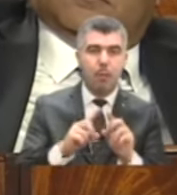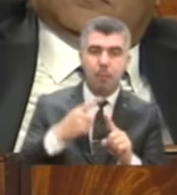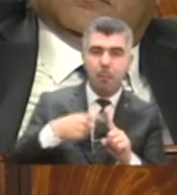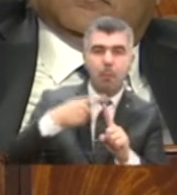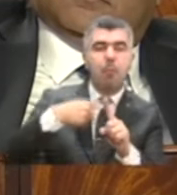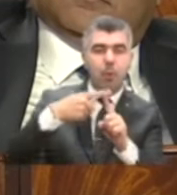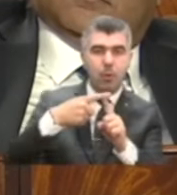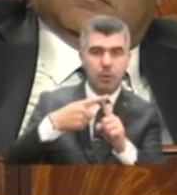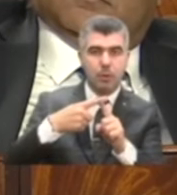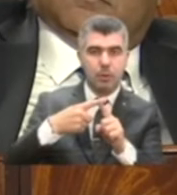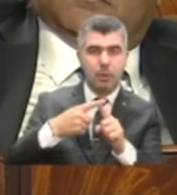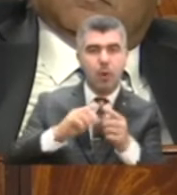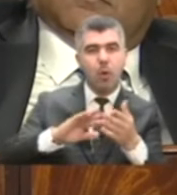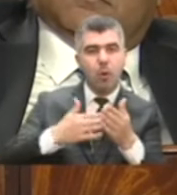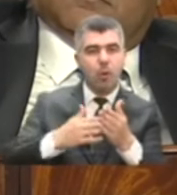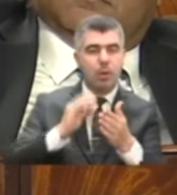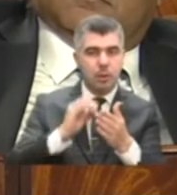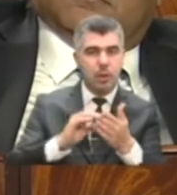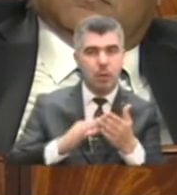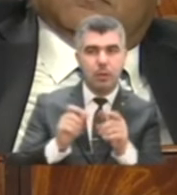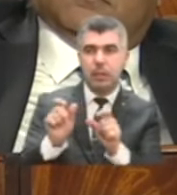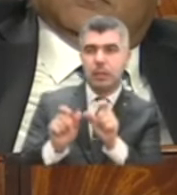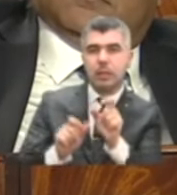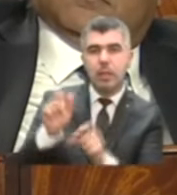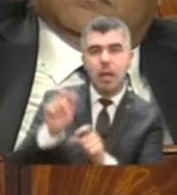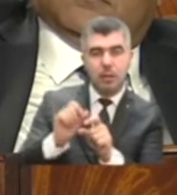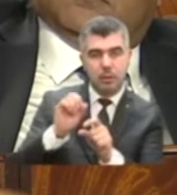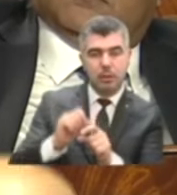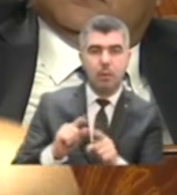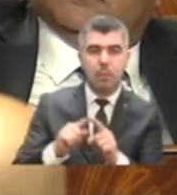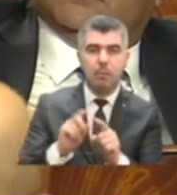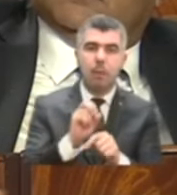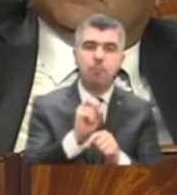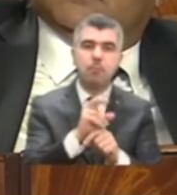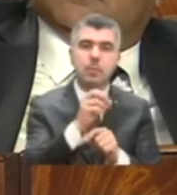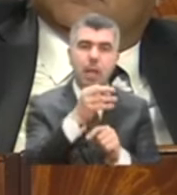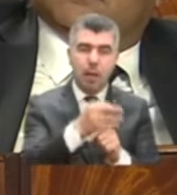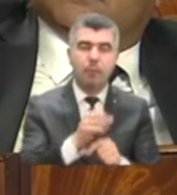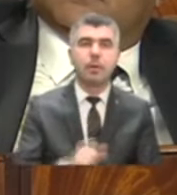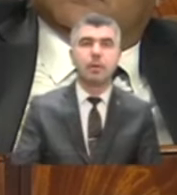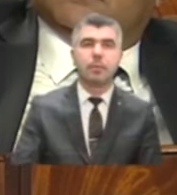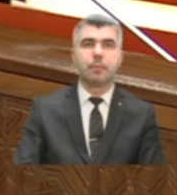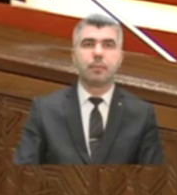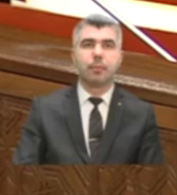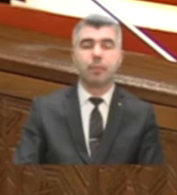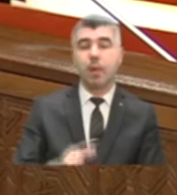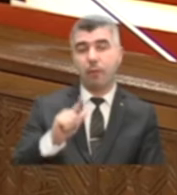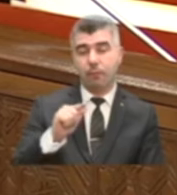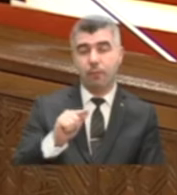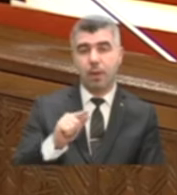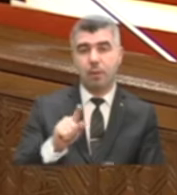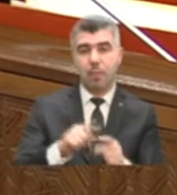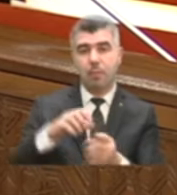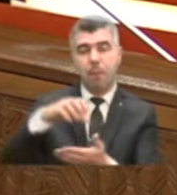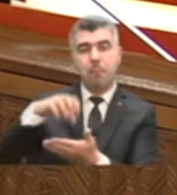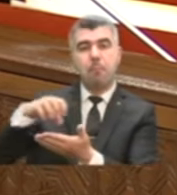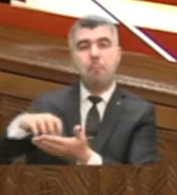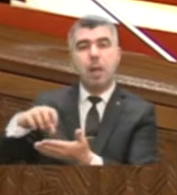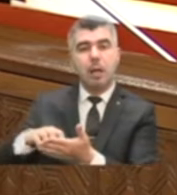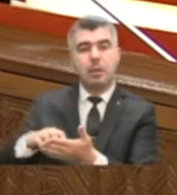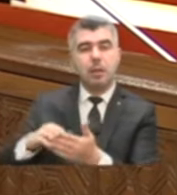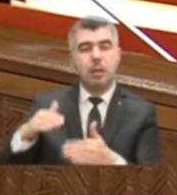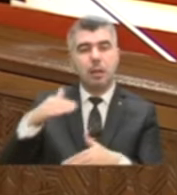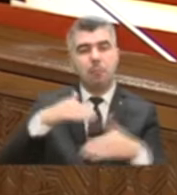عدد التنقلات الاعتيادية للمواطنين والمسافرين وخصوصا المناطق